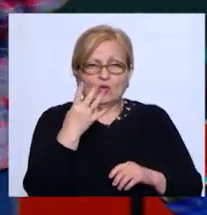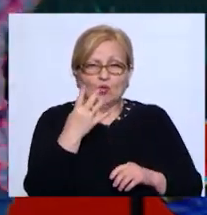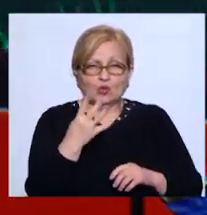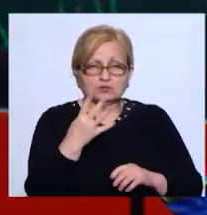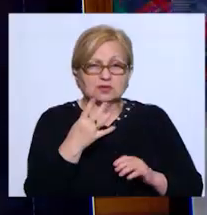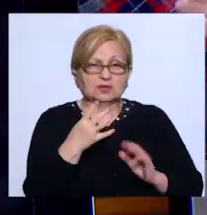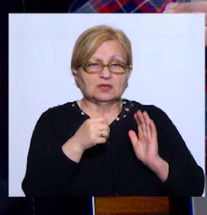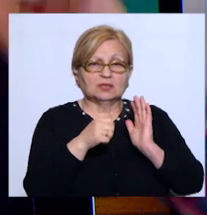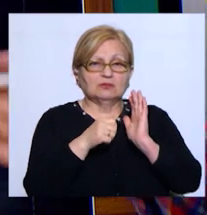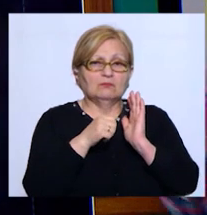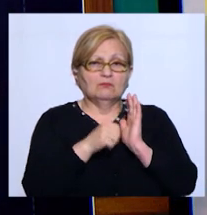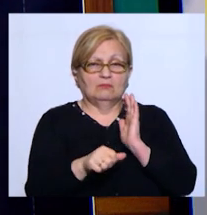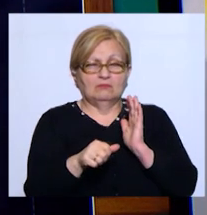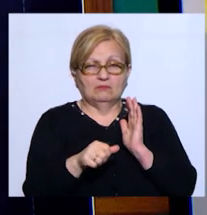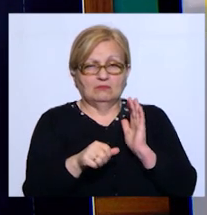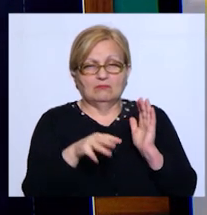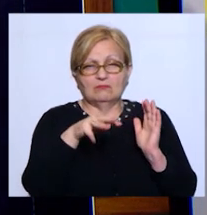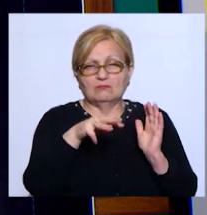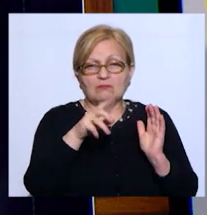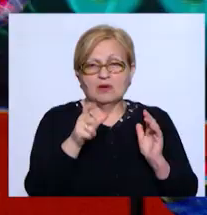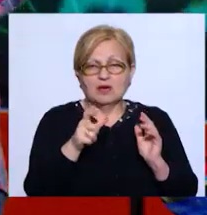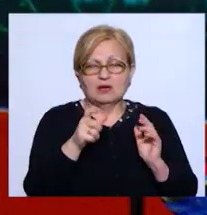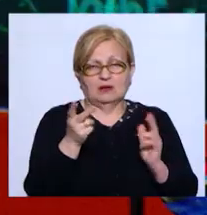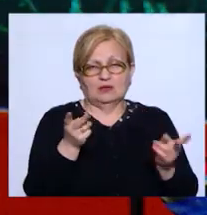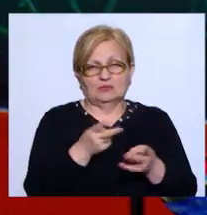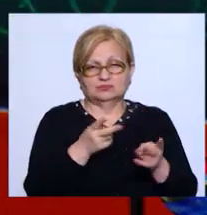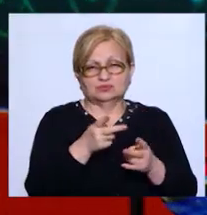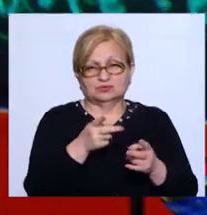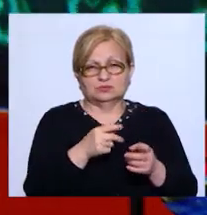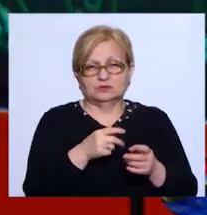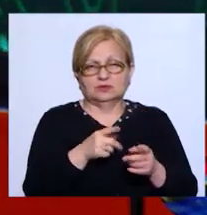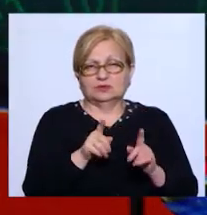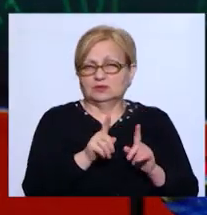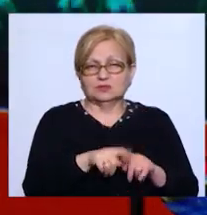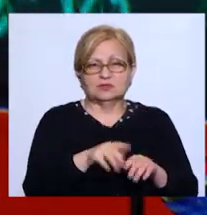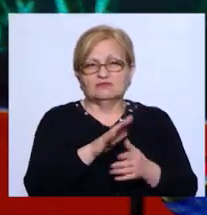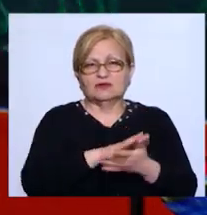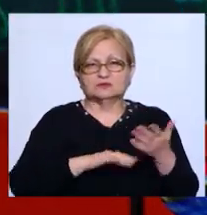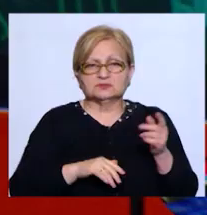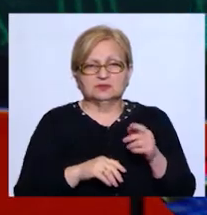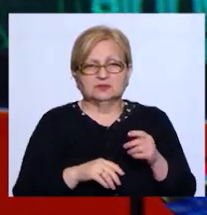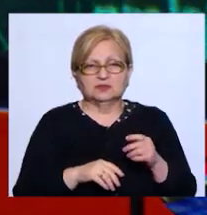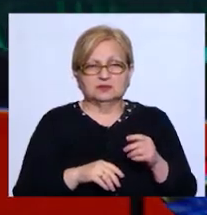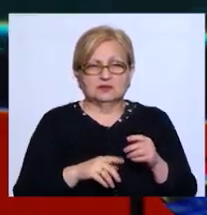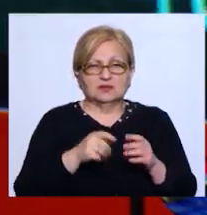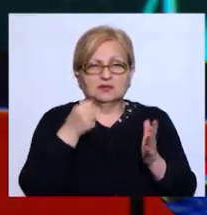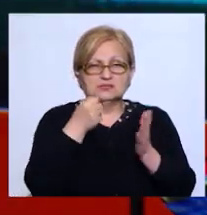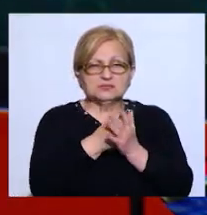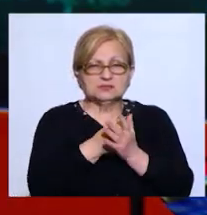60-დან 4 მე 60-ები. იგივე გრძელდება შემდეგ. სანამ არ